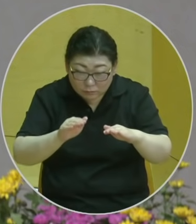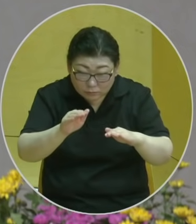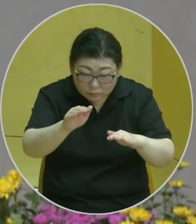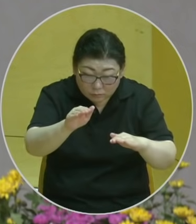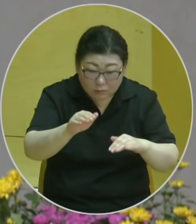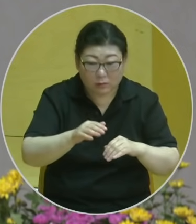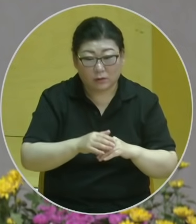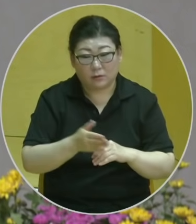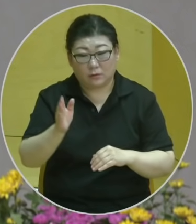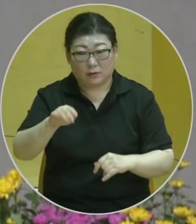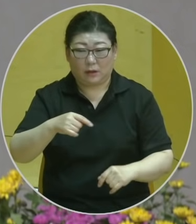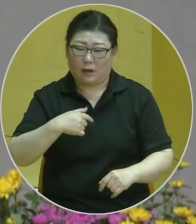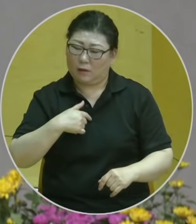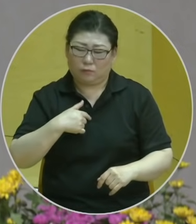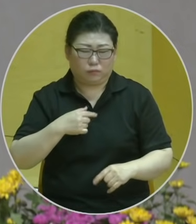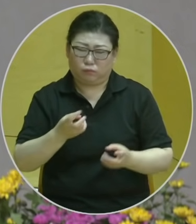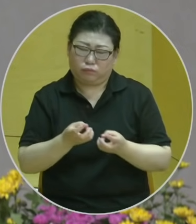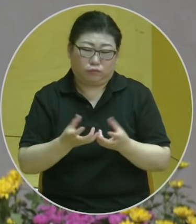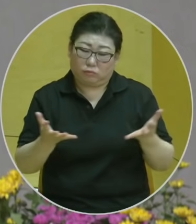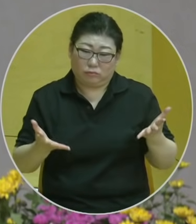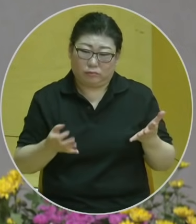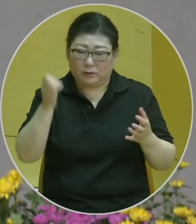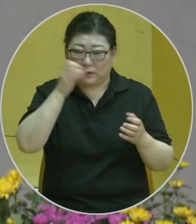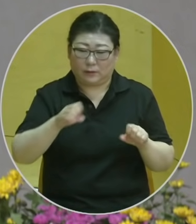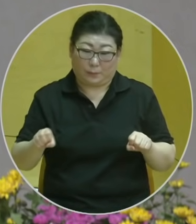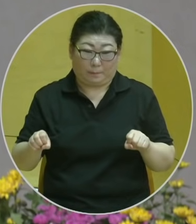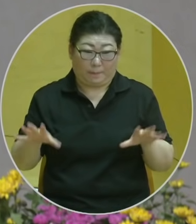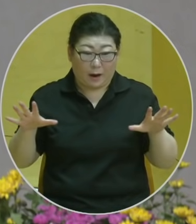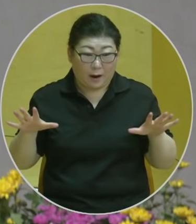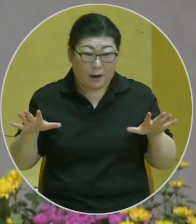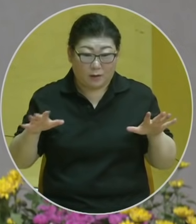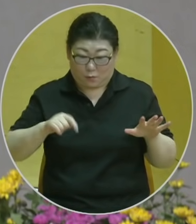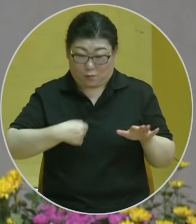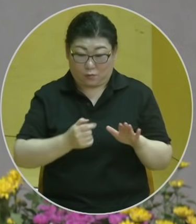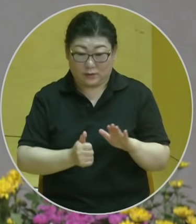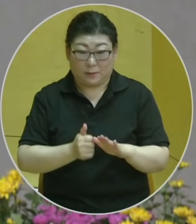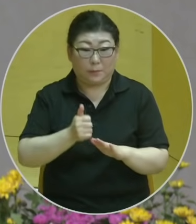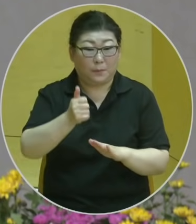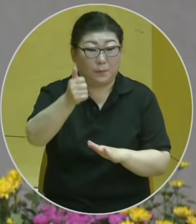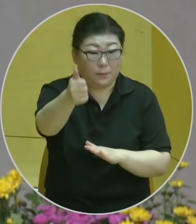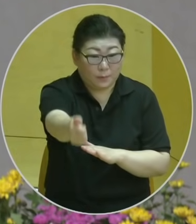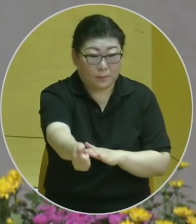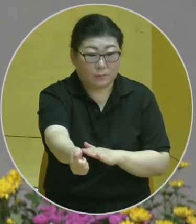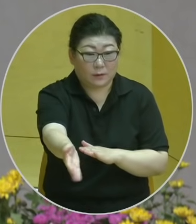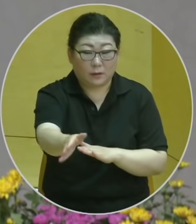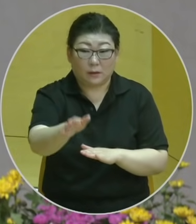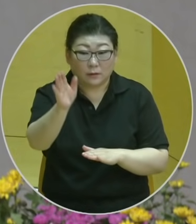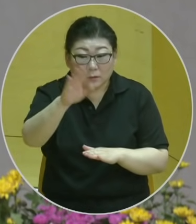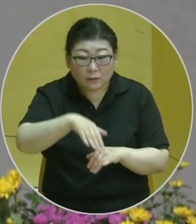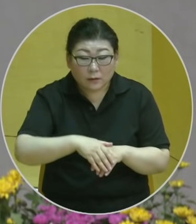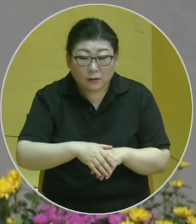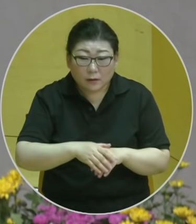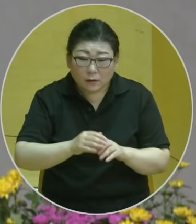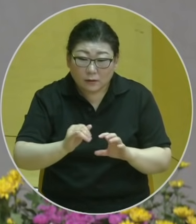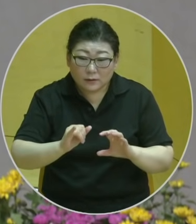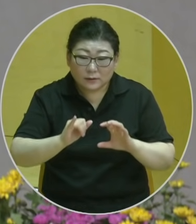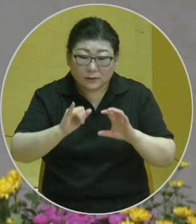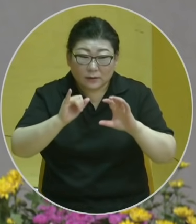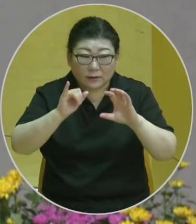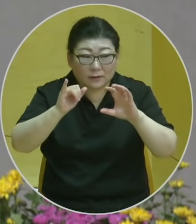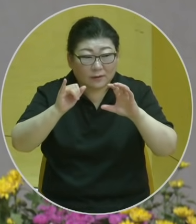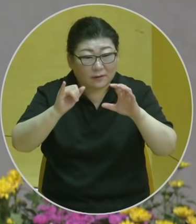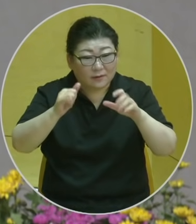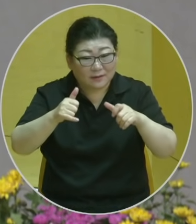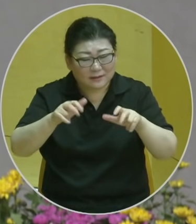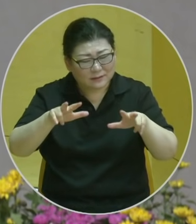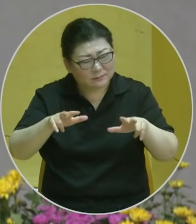놓고 혼자 그 선을 넘어갔는데, 넘어가는 순간에 세상에서 지금까지 느껴보지 못했던